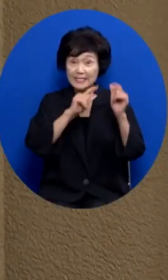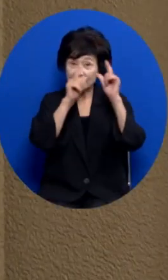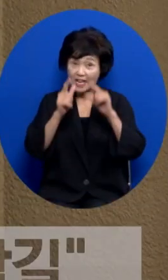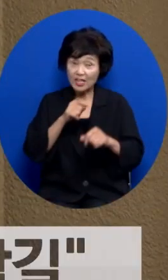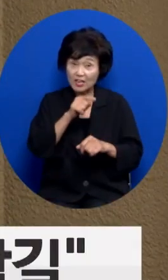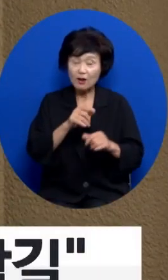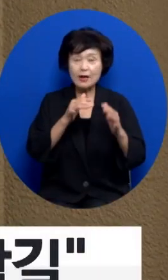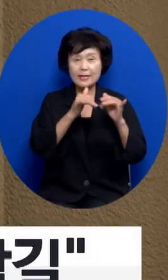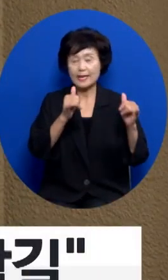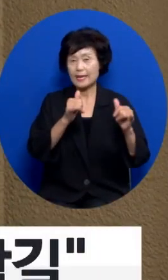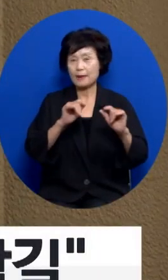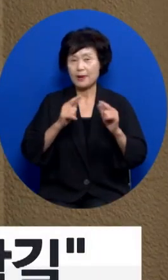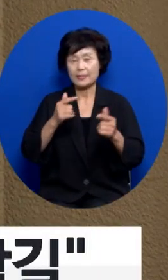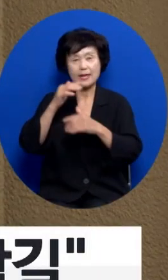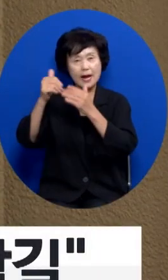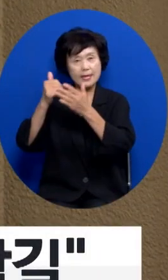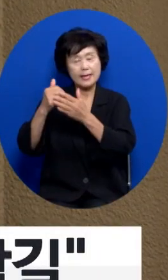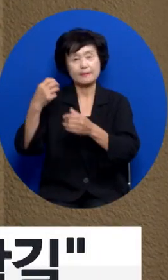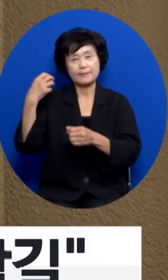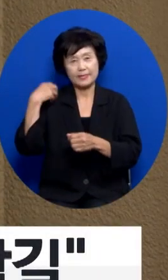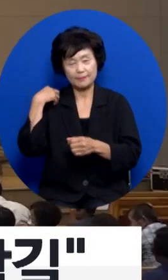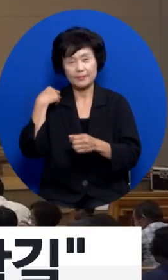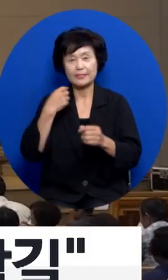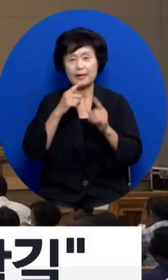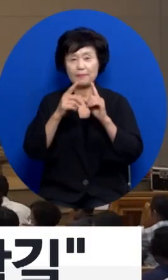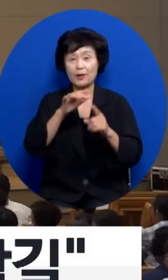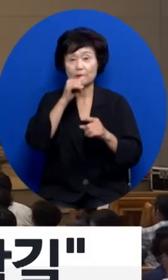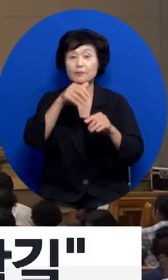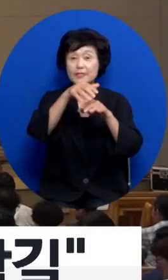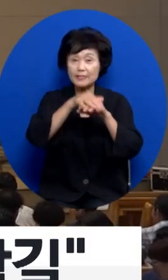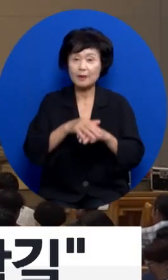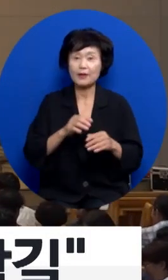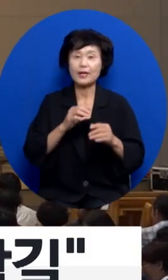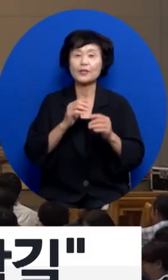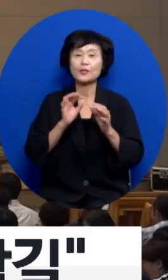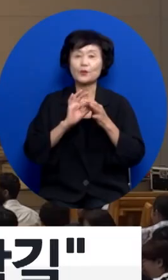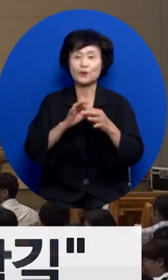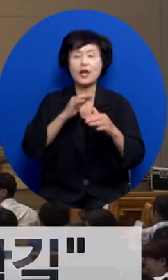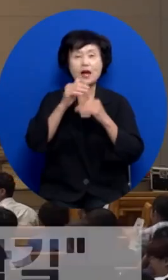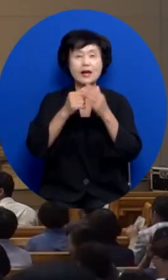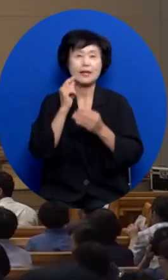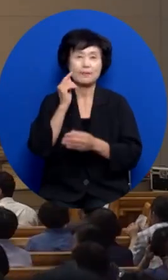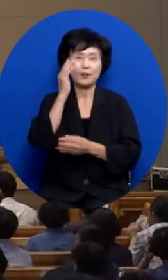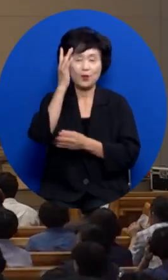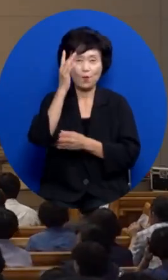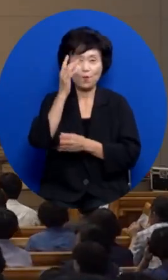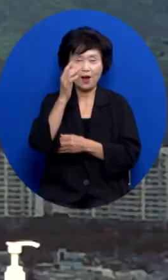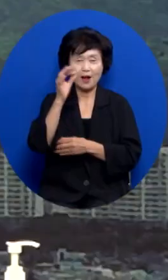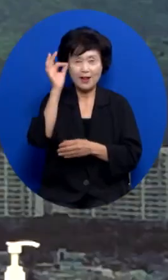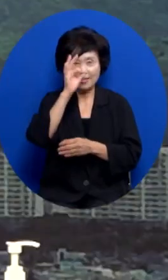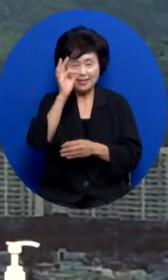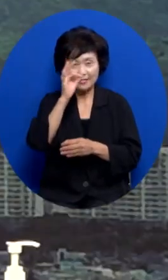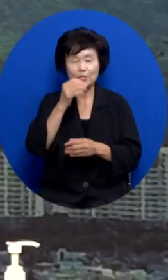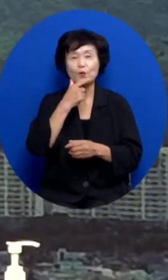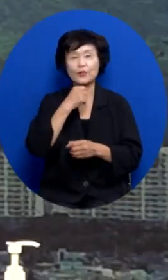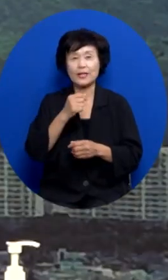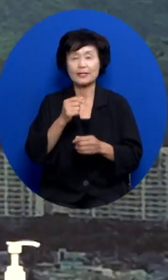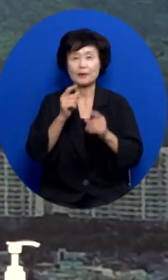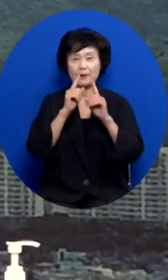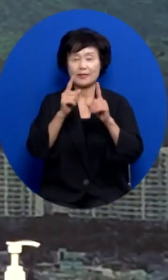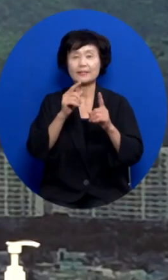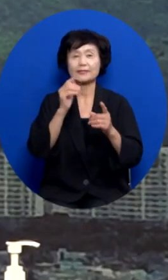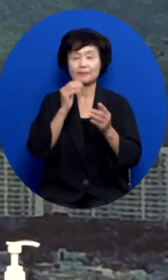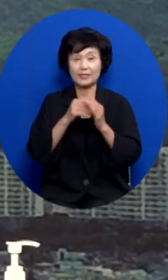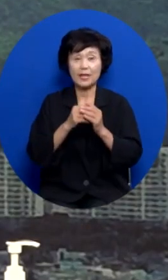것이라며 이번 집회를 통해 진짜 영광을 찾길 바란다고 전했습니다. 한편 보라 내가 새 일을 행하리라 라는